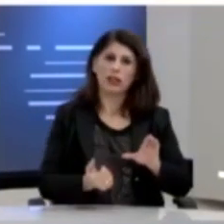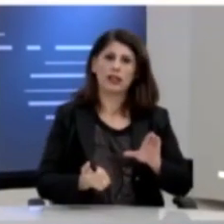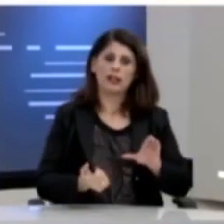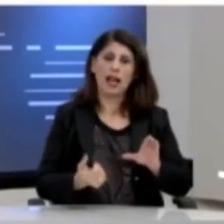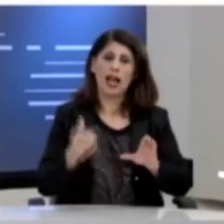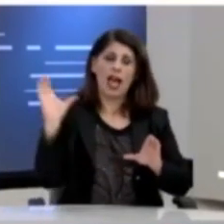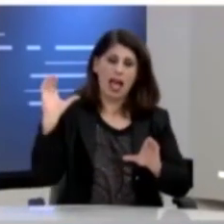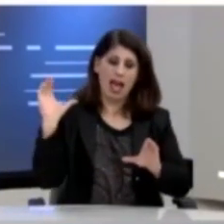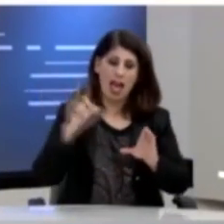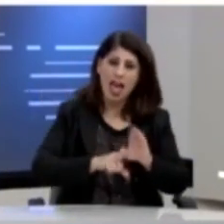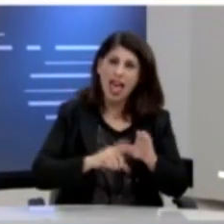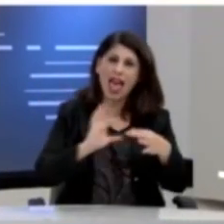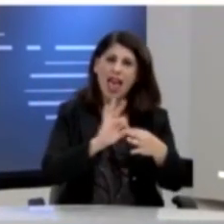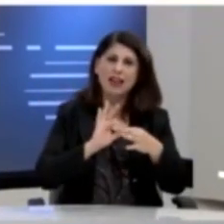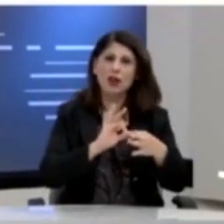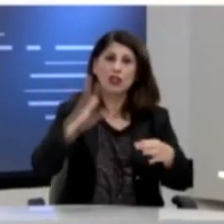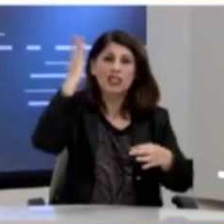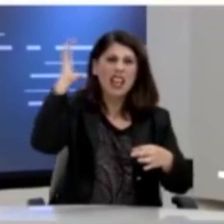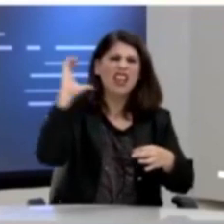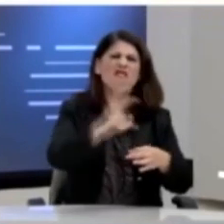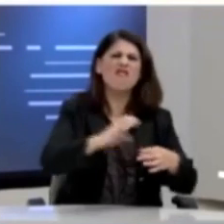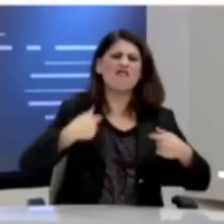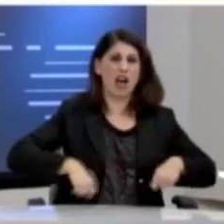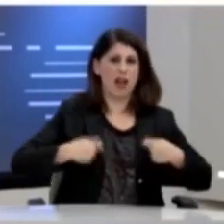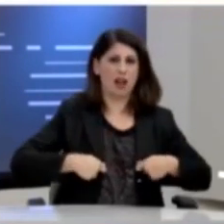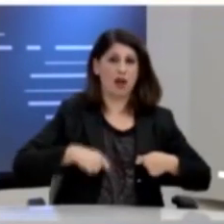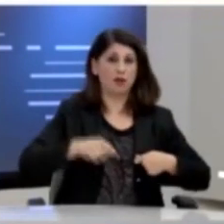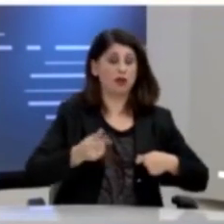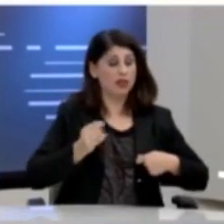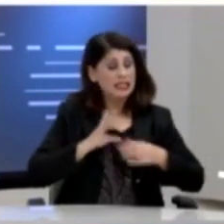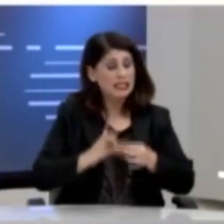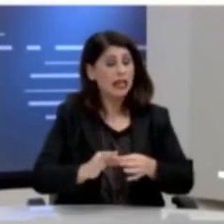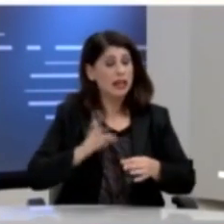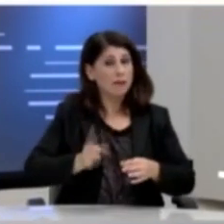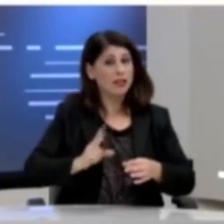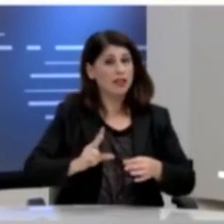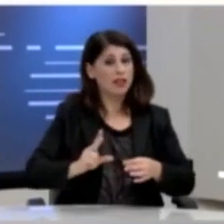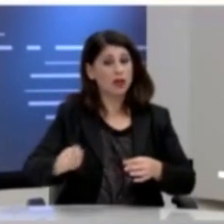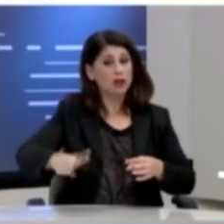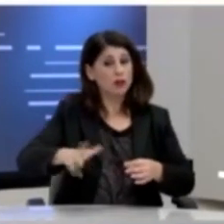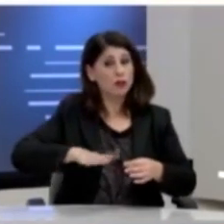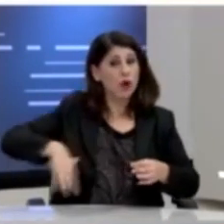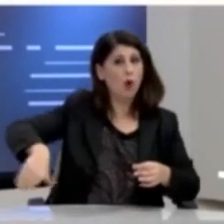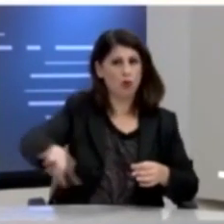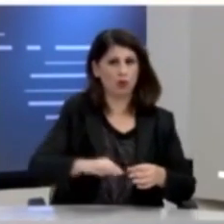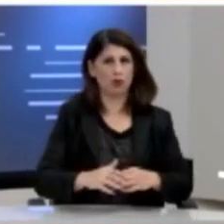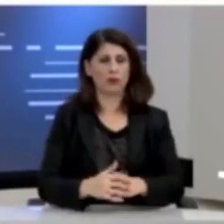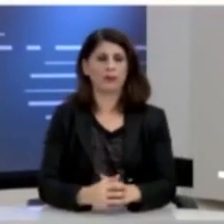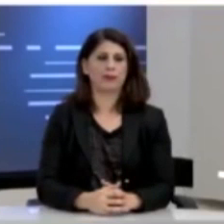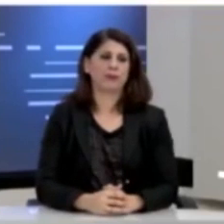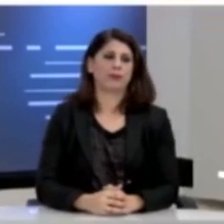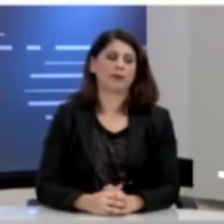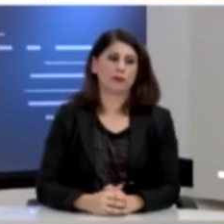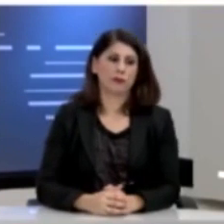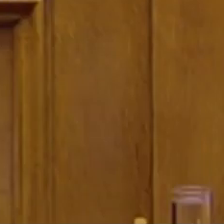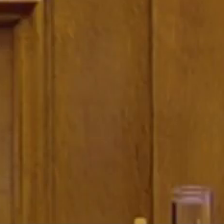διακρατική ένωση του κεφαλαίου και γίνεται συνεχώς επικίνδυνη για τα λαϊκά συμφέροντα. Όλα